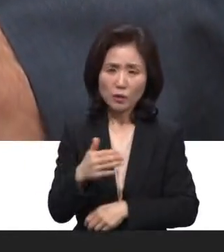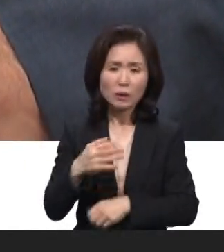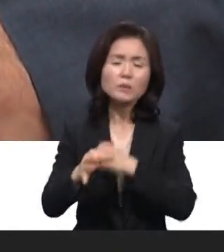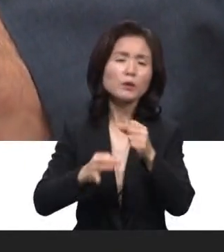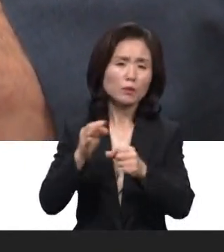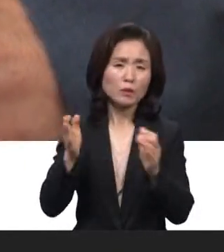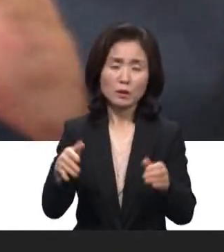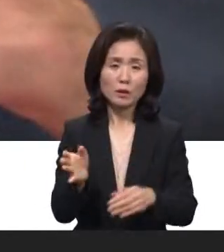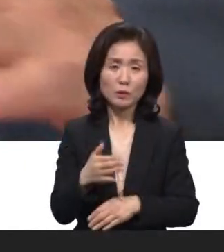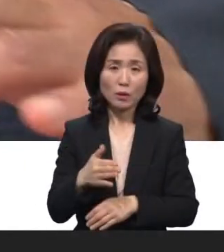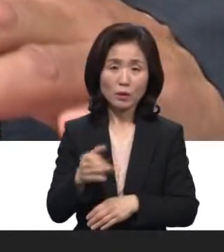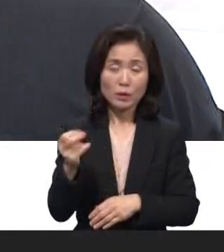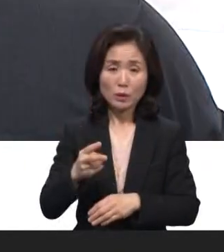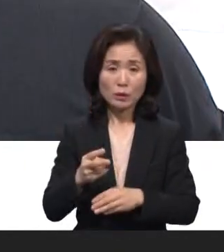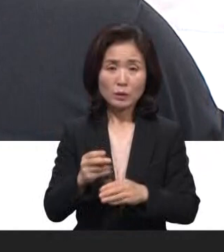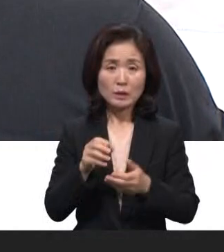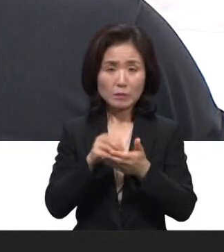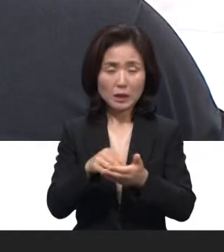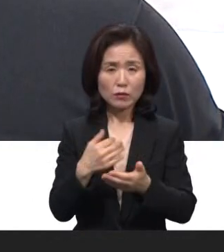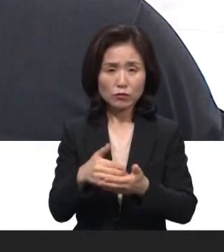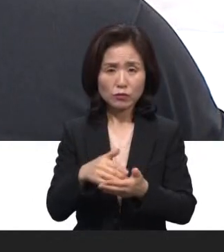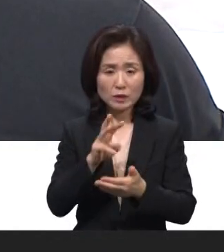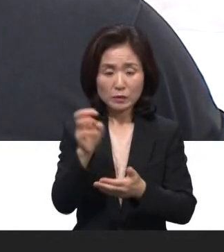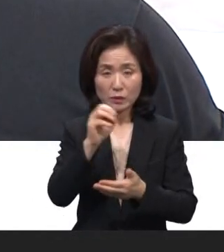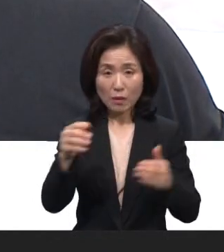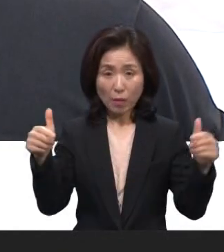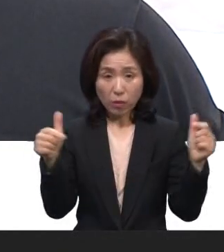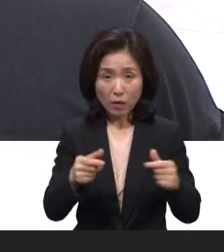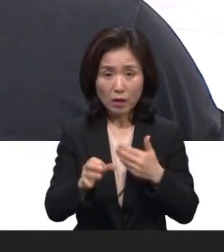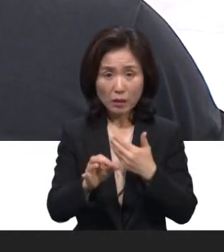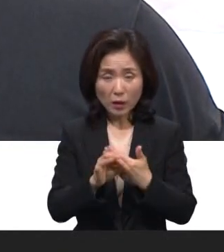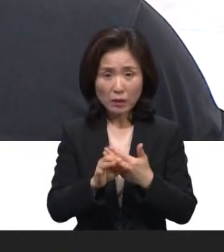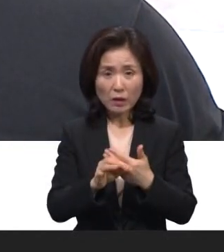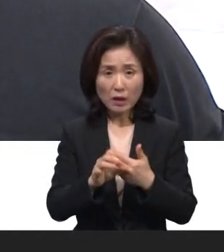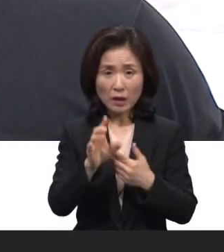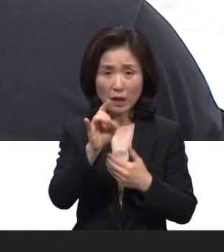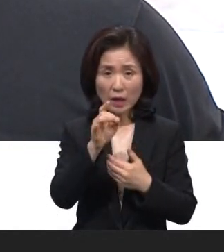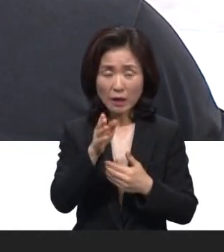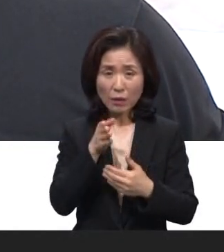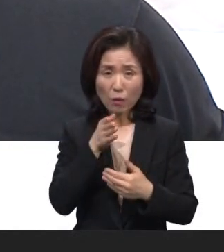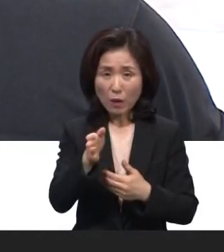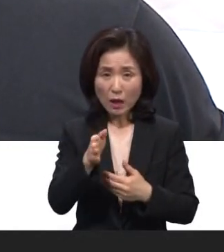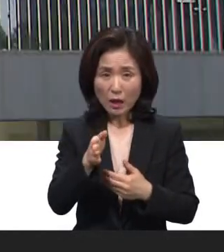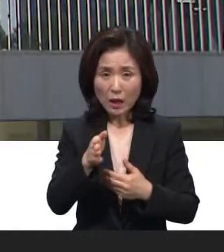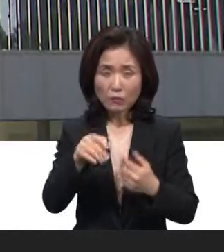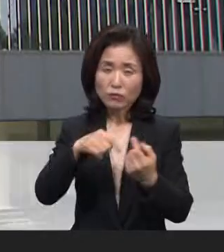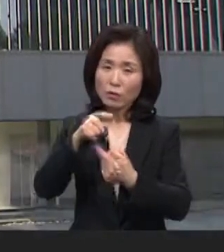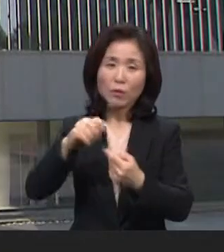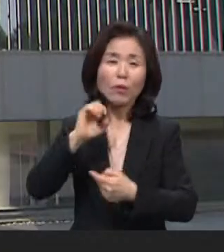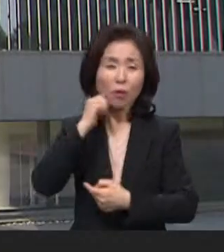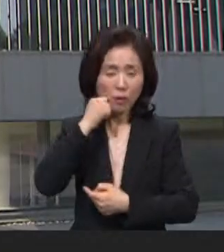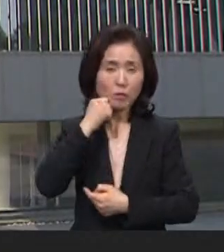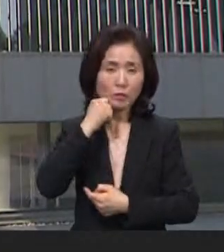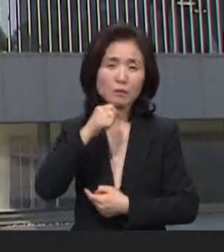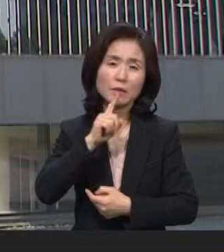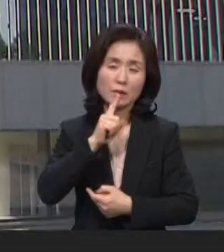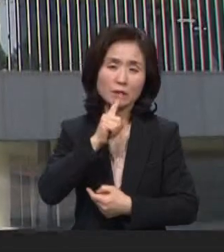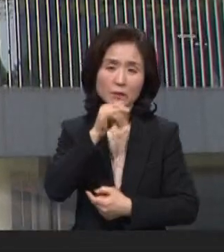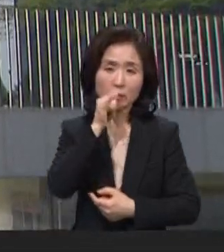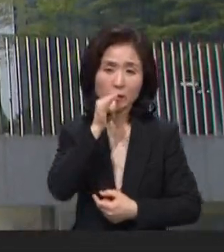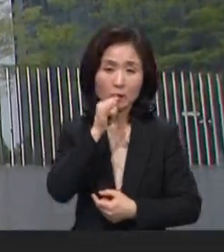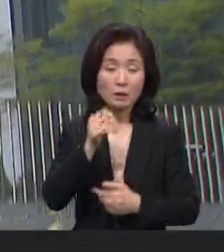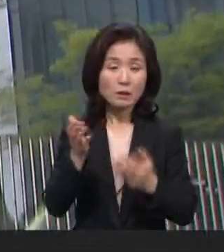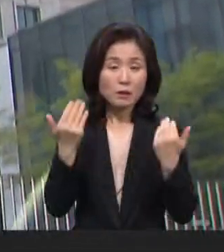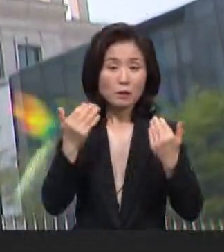30% 줄면 한 학과 정원이 14명으로 단일학과 체제를 유지하기 힘들다는 게 학교의 설명입니다. 학교는 통폐합을